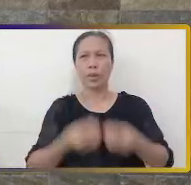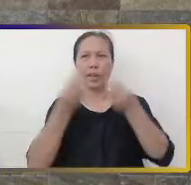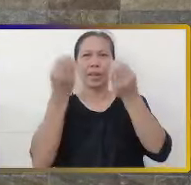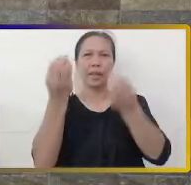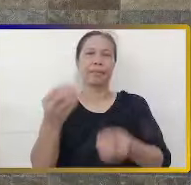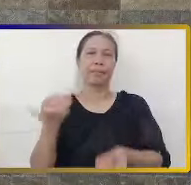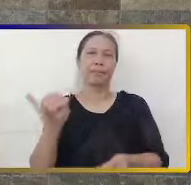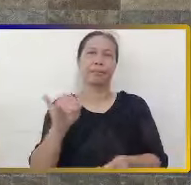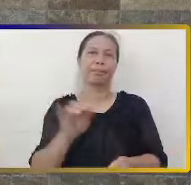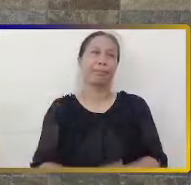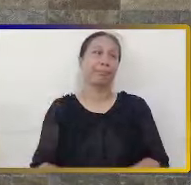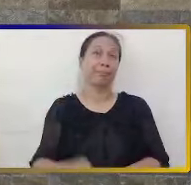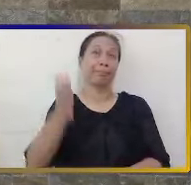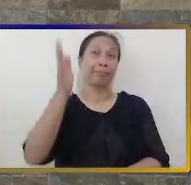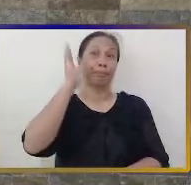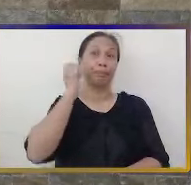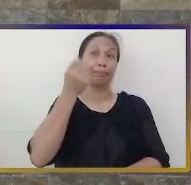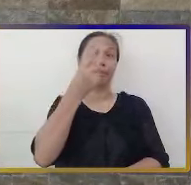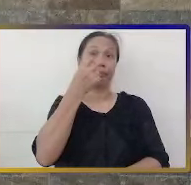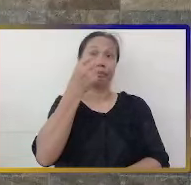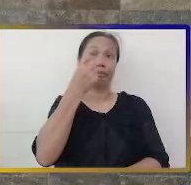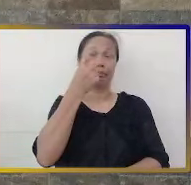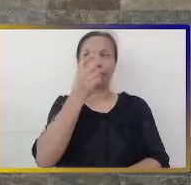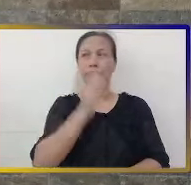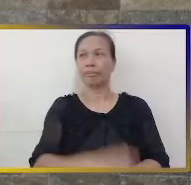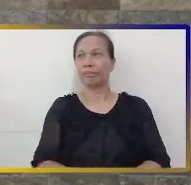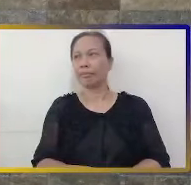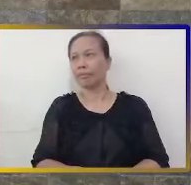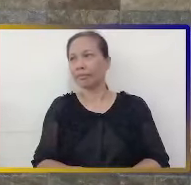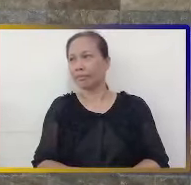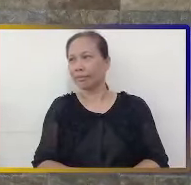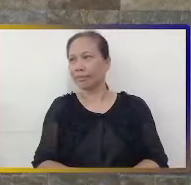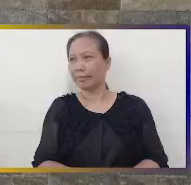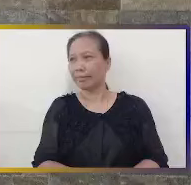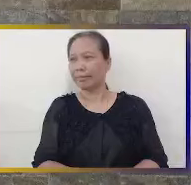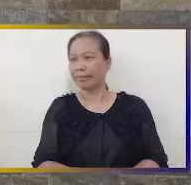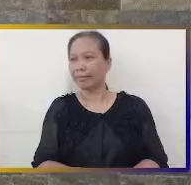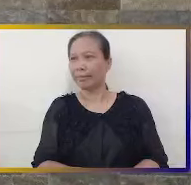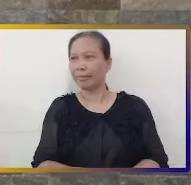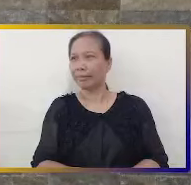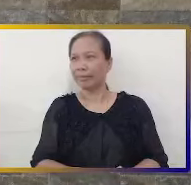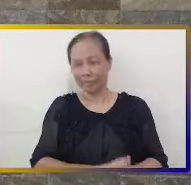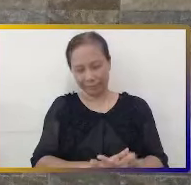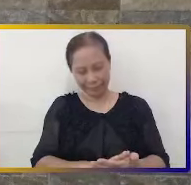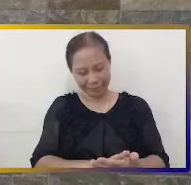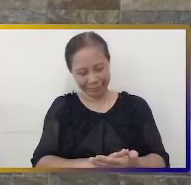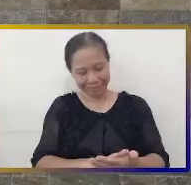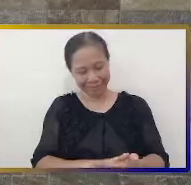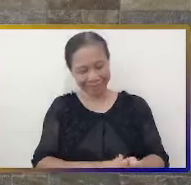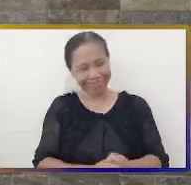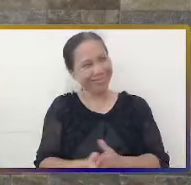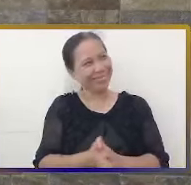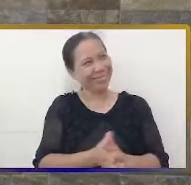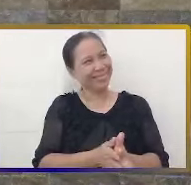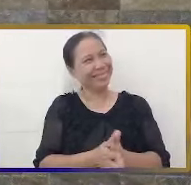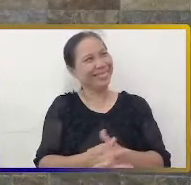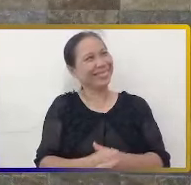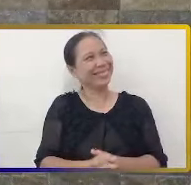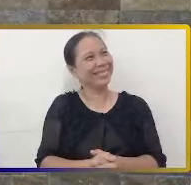anybody listening to me oh yeah Maaga ba talagang mainit Marami na naman akong nakikita